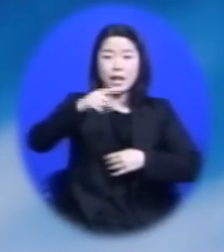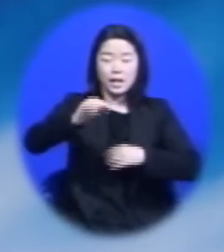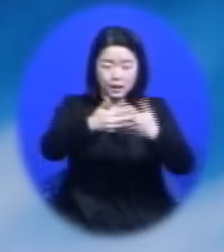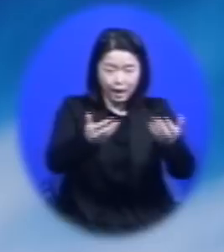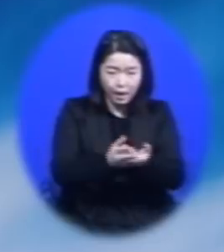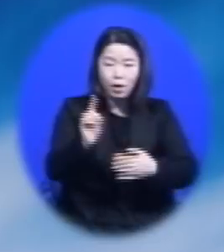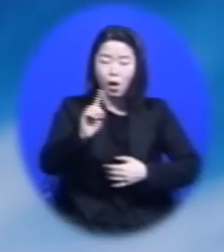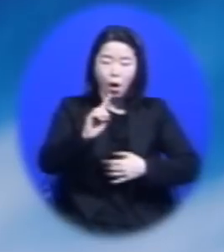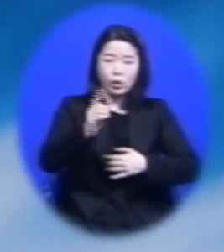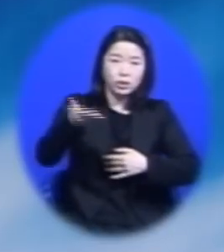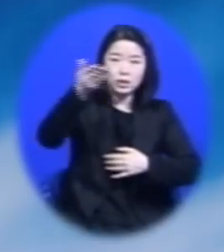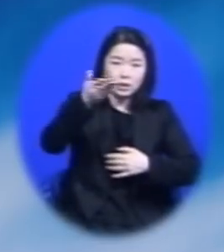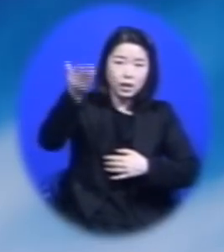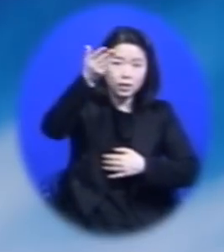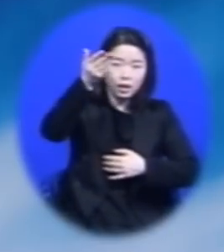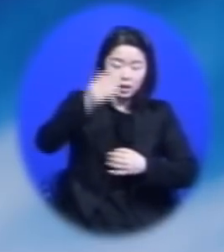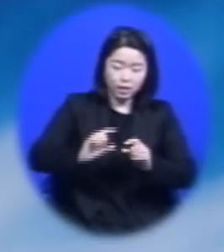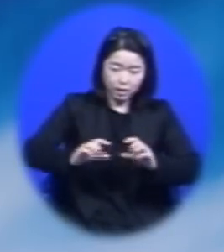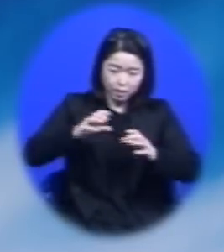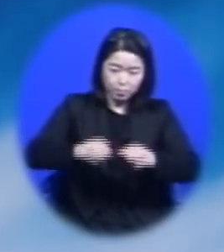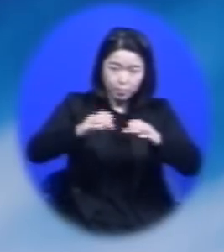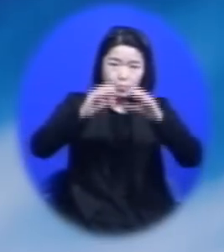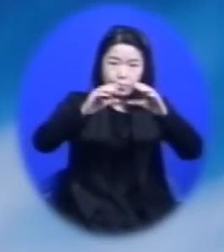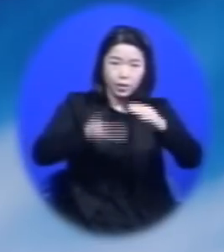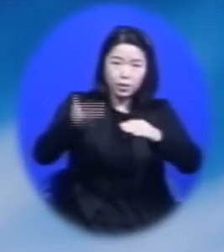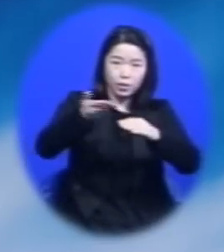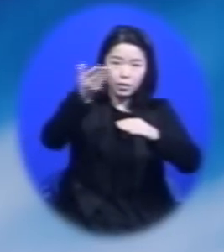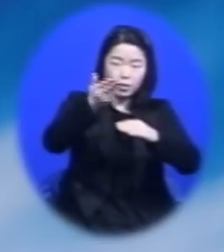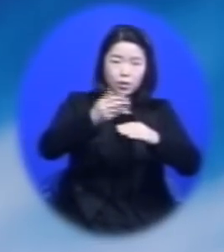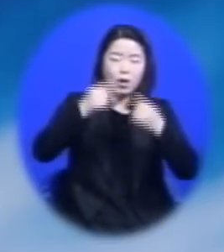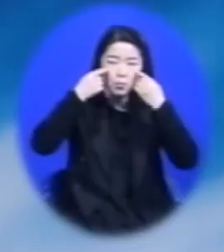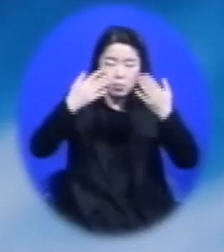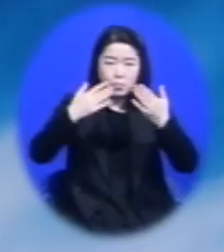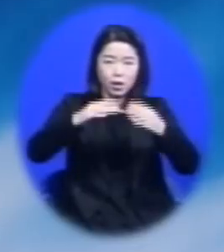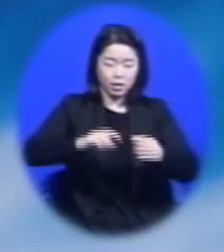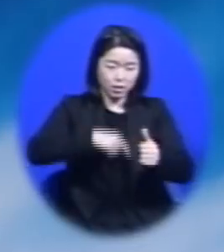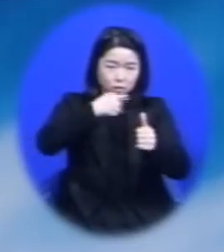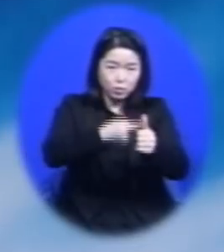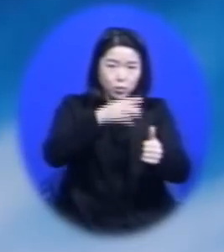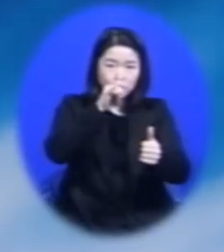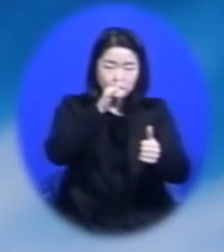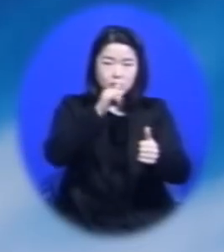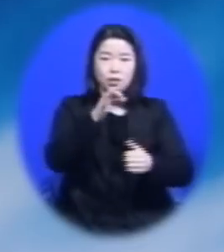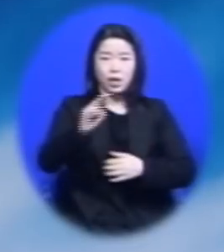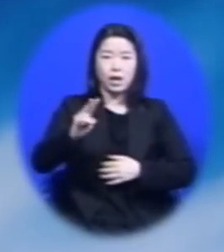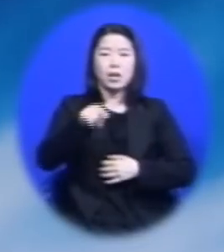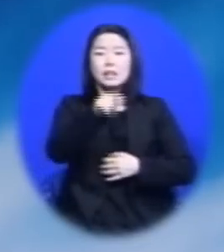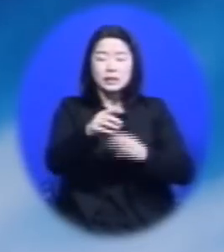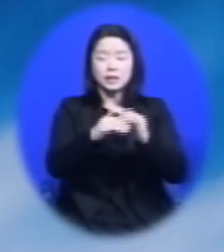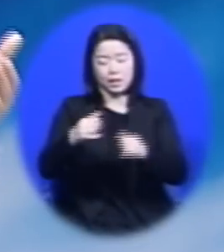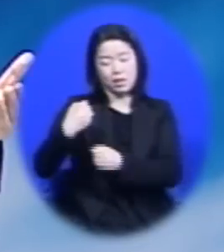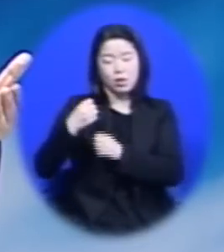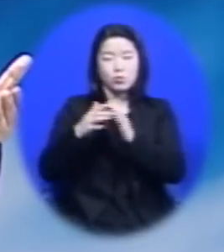대대 어느 중대 어느 소대지 분명한 소속이 있어야 그 사람이 군인인 것입니다